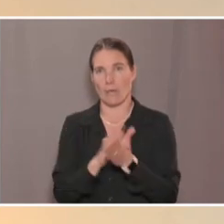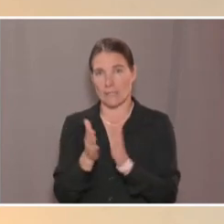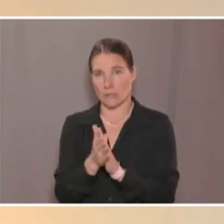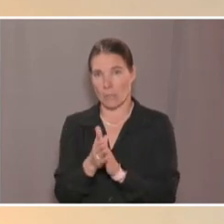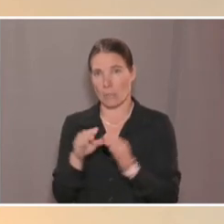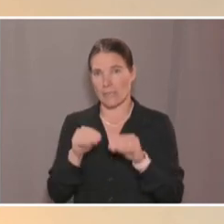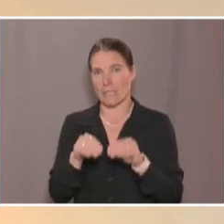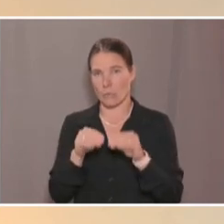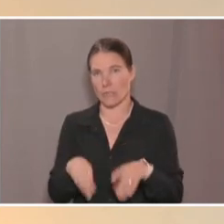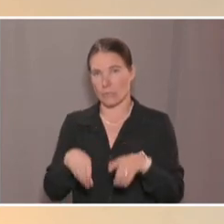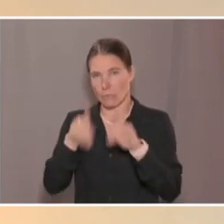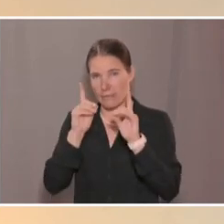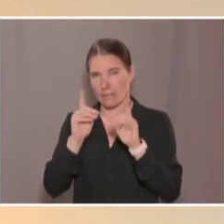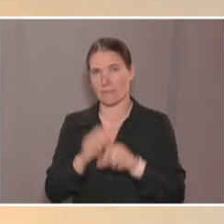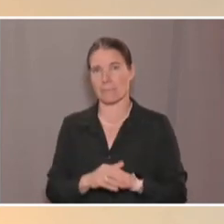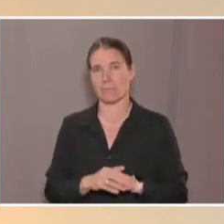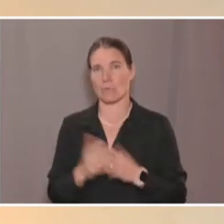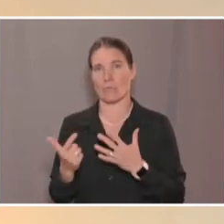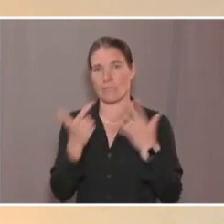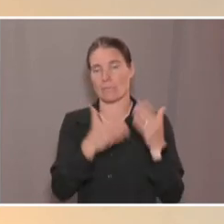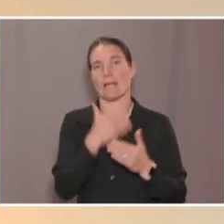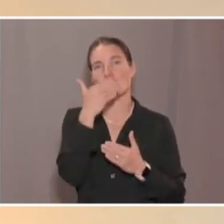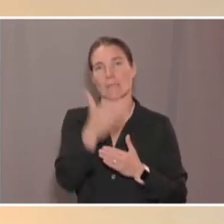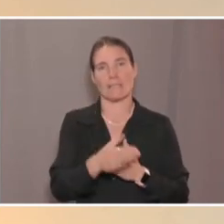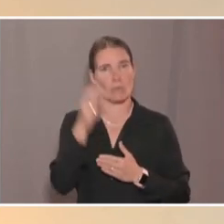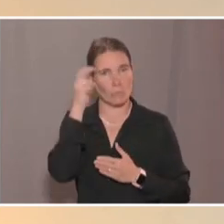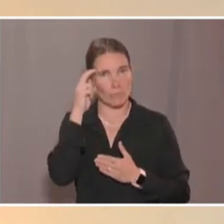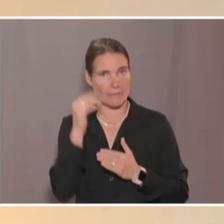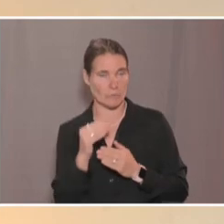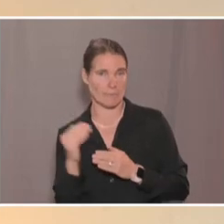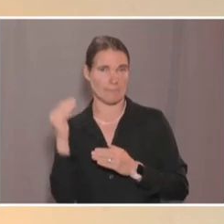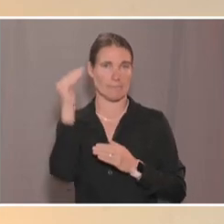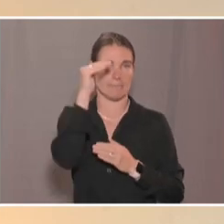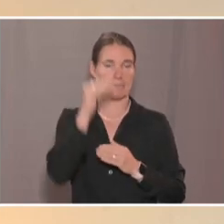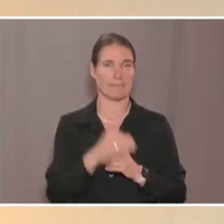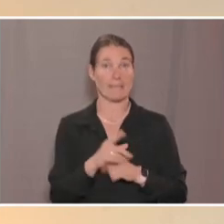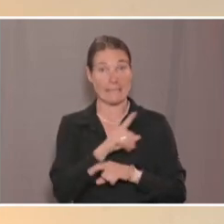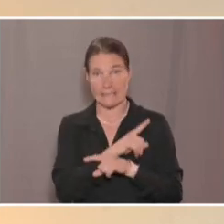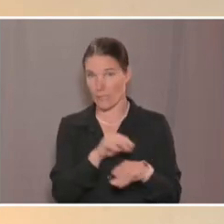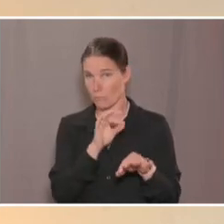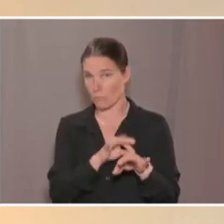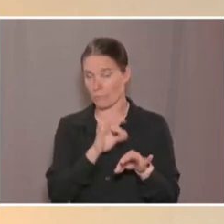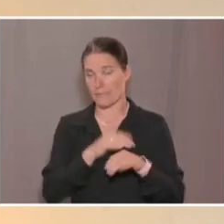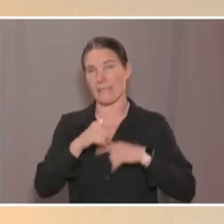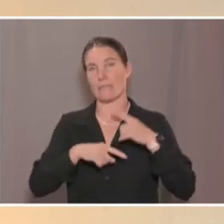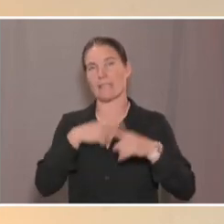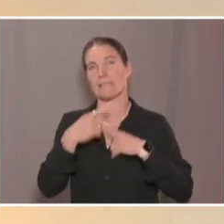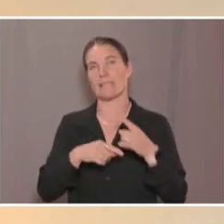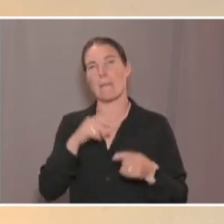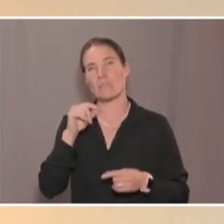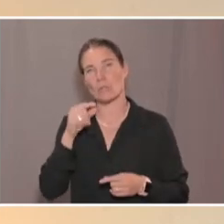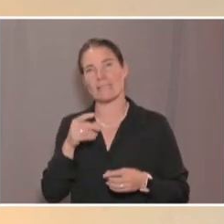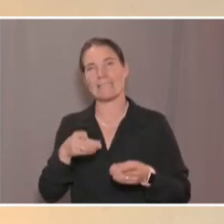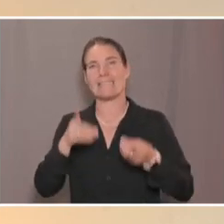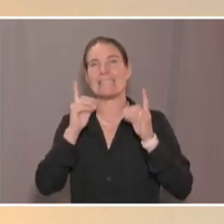dozierte und 7 Jahre später zum Professor ernannt wurde. Der Nicht-Promovierte entwickelte sich zu einem der bedeutendsten